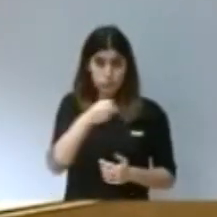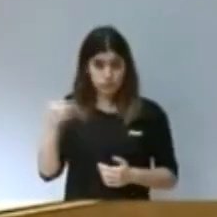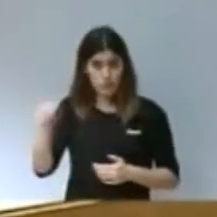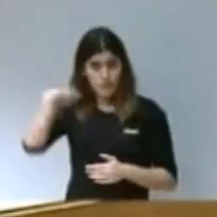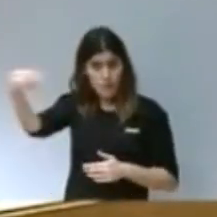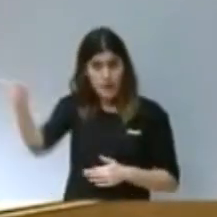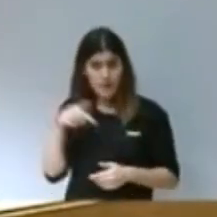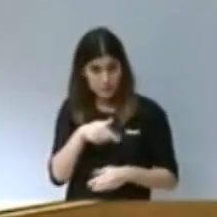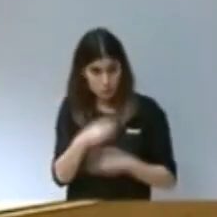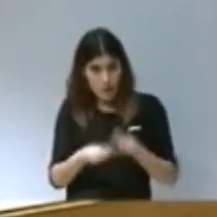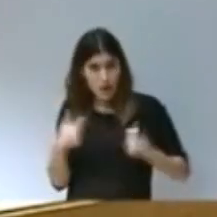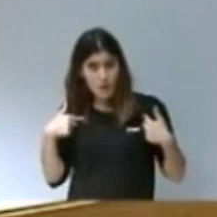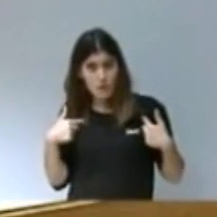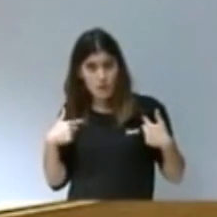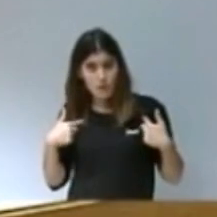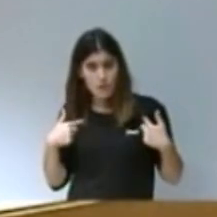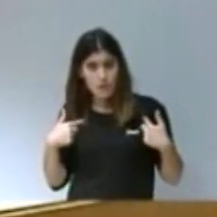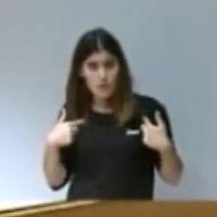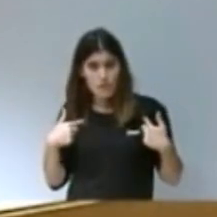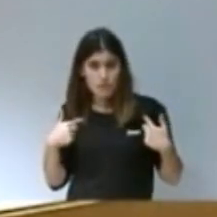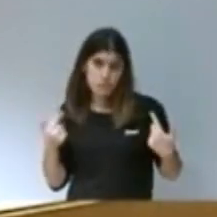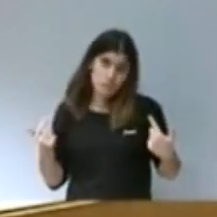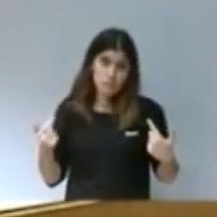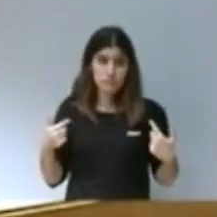de les residències? Això és el que jo tenia que haver fet?